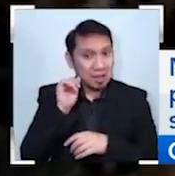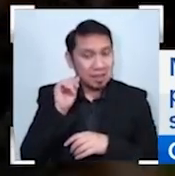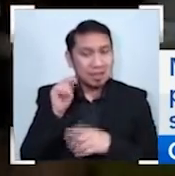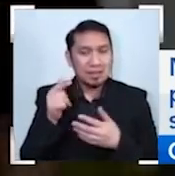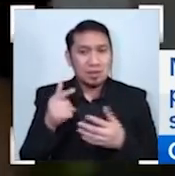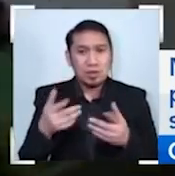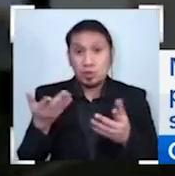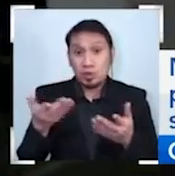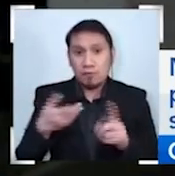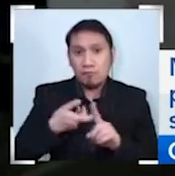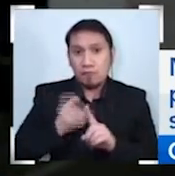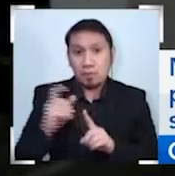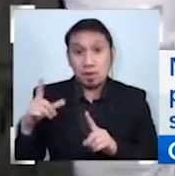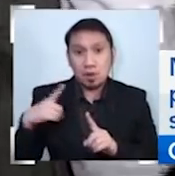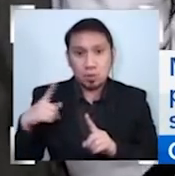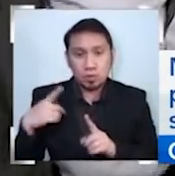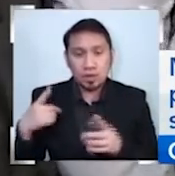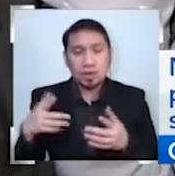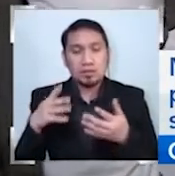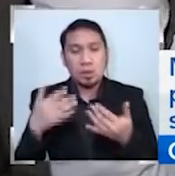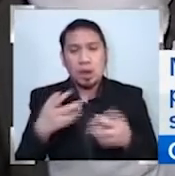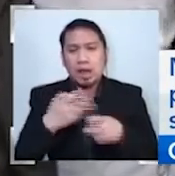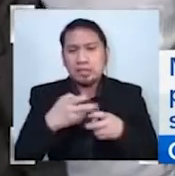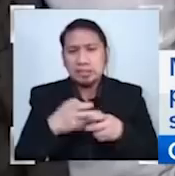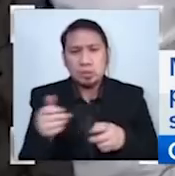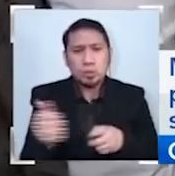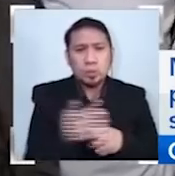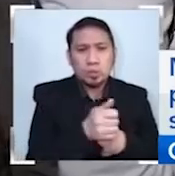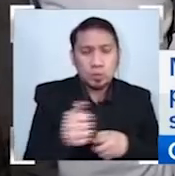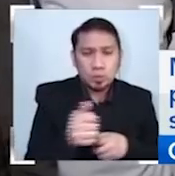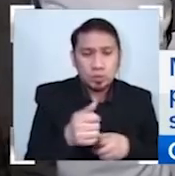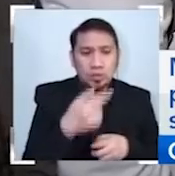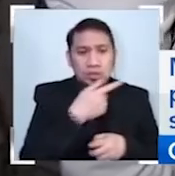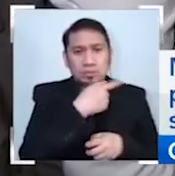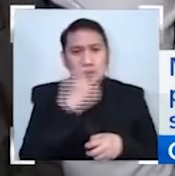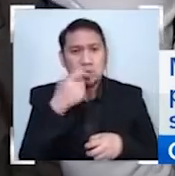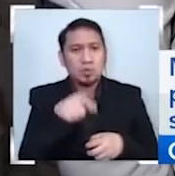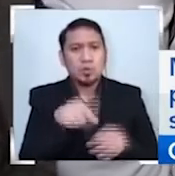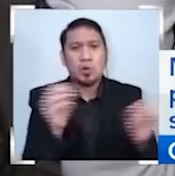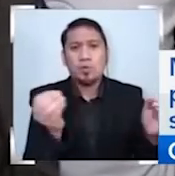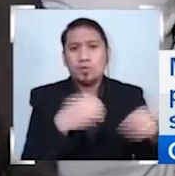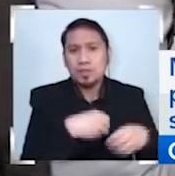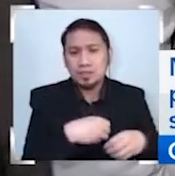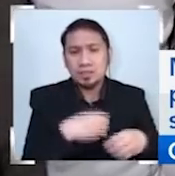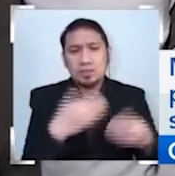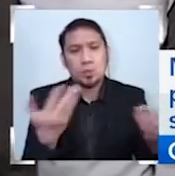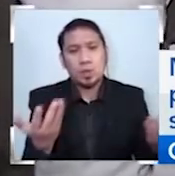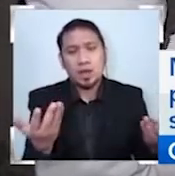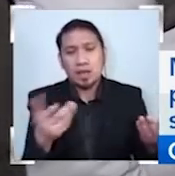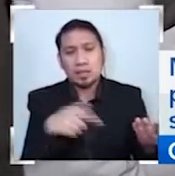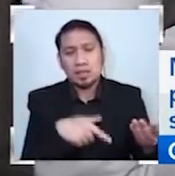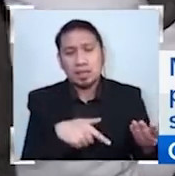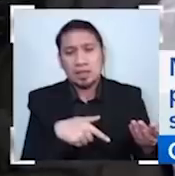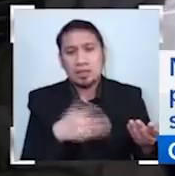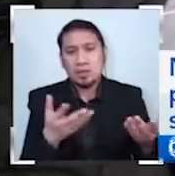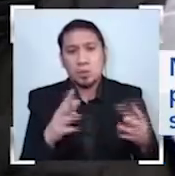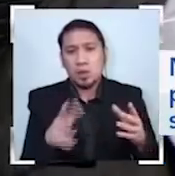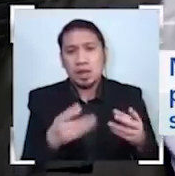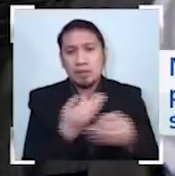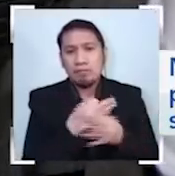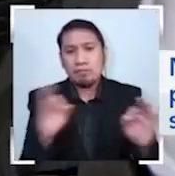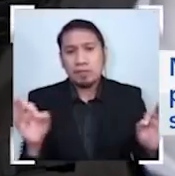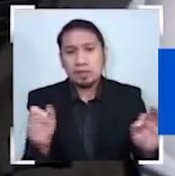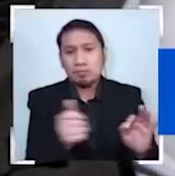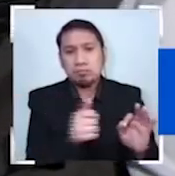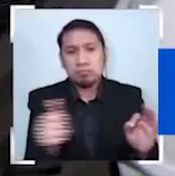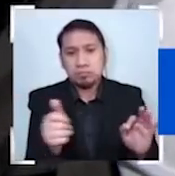Bulacan. Hirap siya sa pagkukommute dahil ang carpool daw ng opisina nila wala na raw ngayong nagluluwag na ng restrictions. So dapat